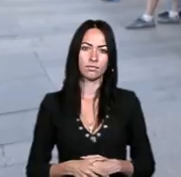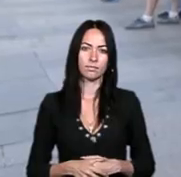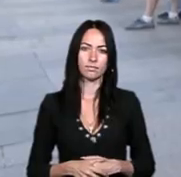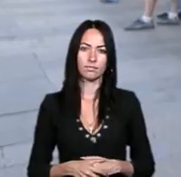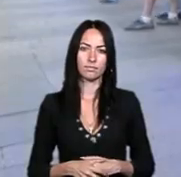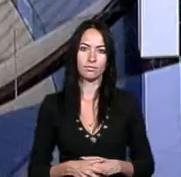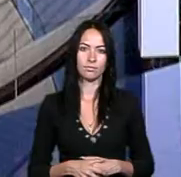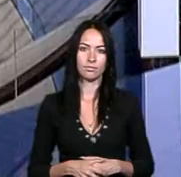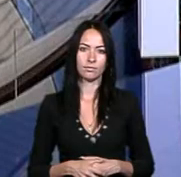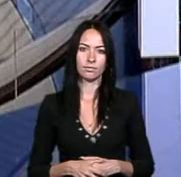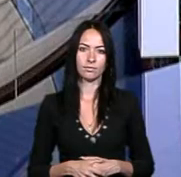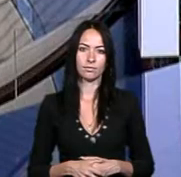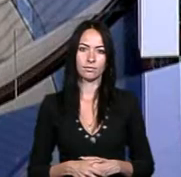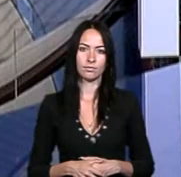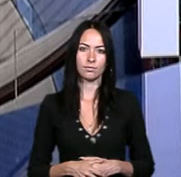Харків.